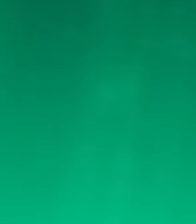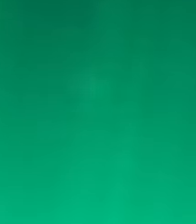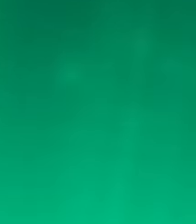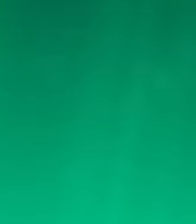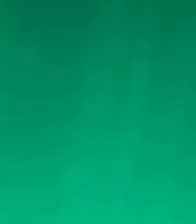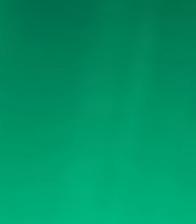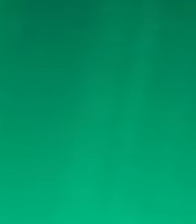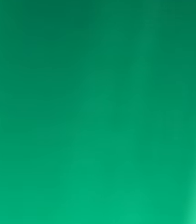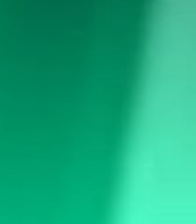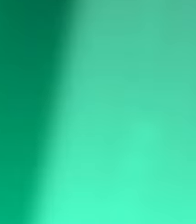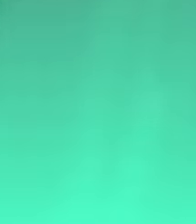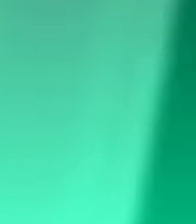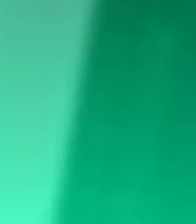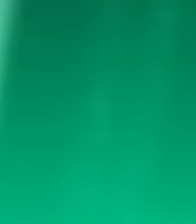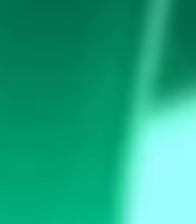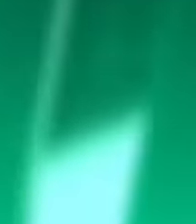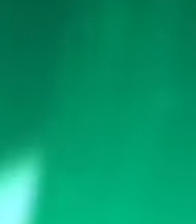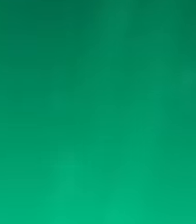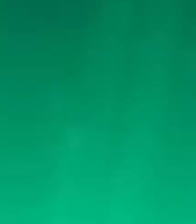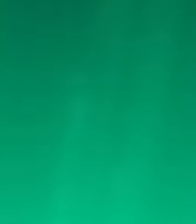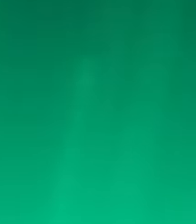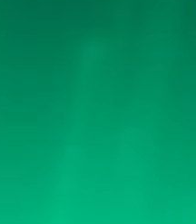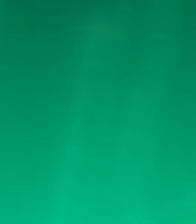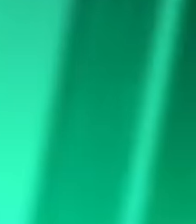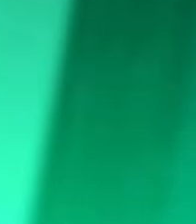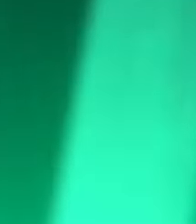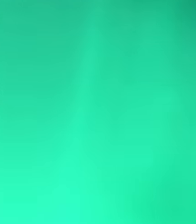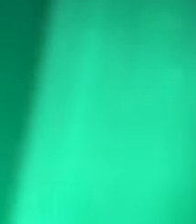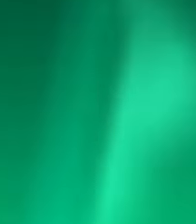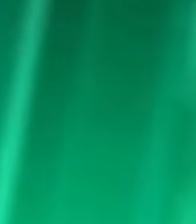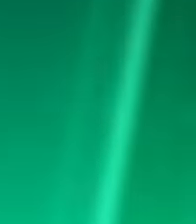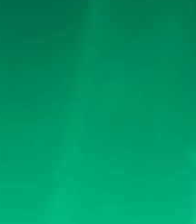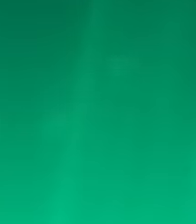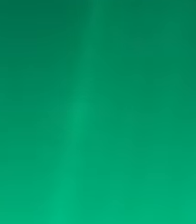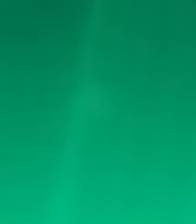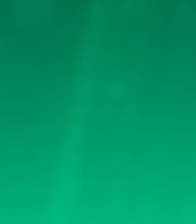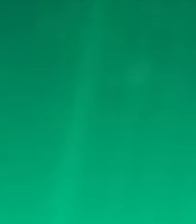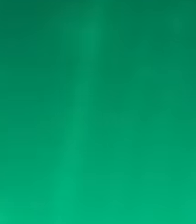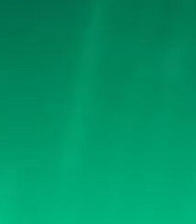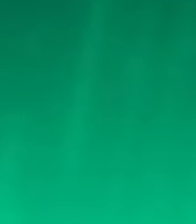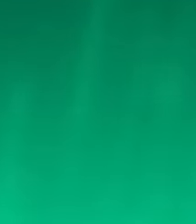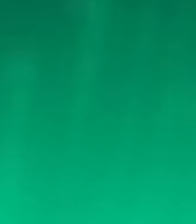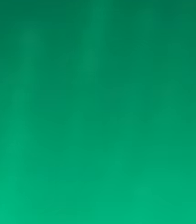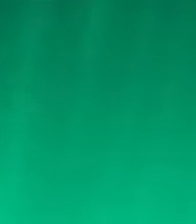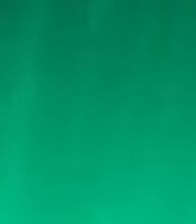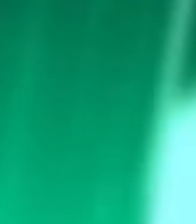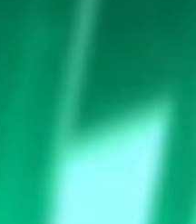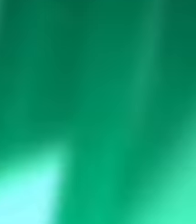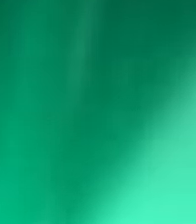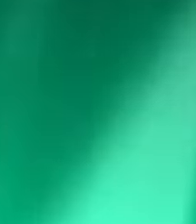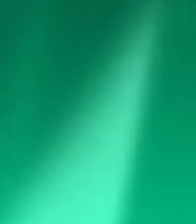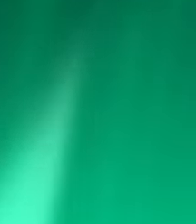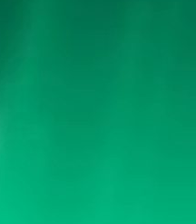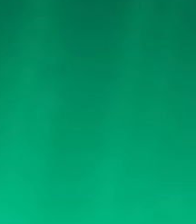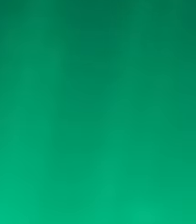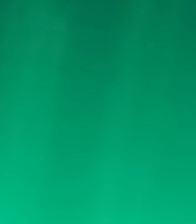с индивидуального пенсионного счета. Сегодня же поговорим про обязательные пенсионные взносы работодателя. Я хочу отметить, что этот